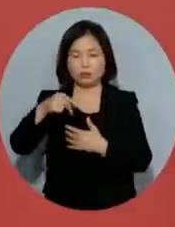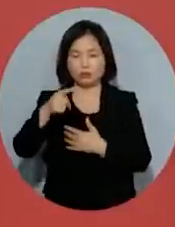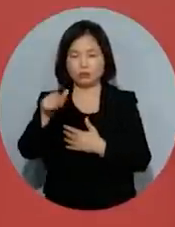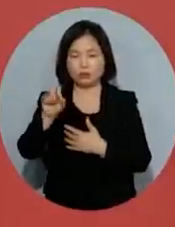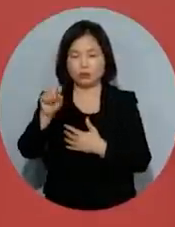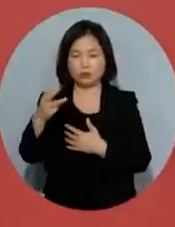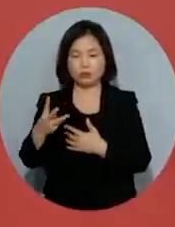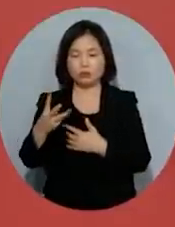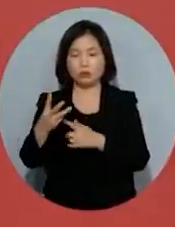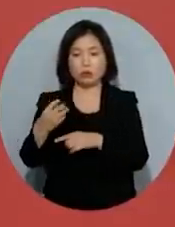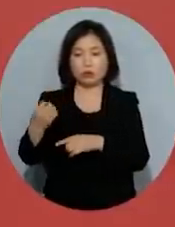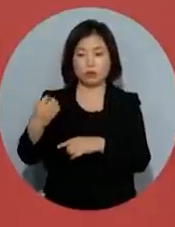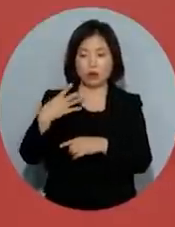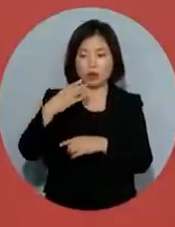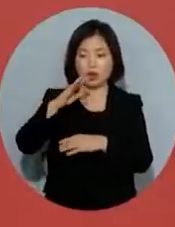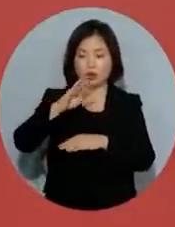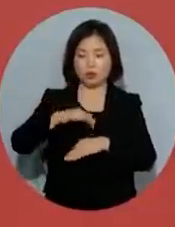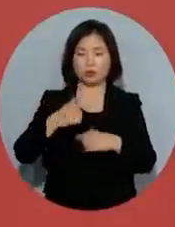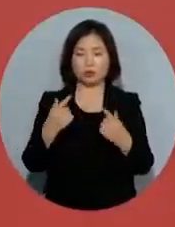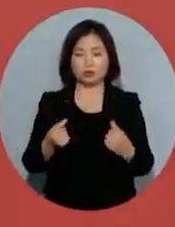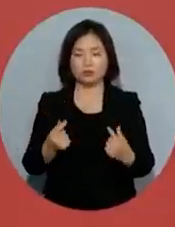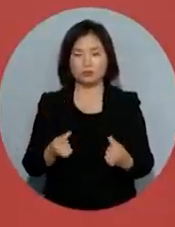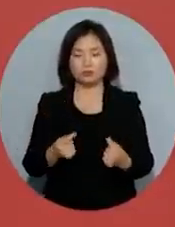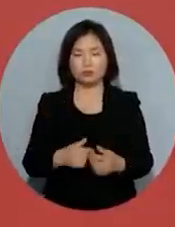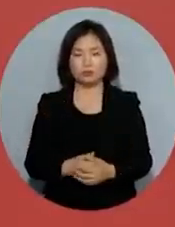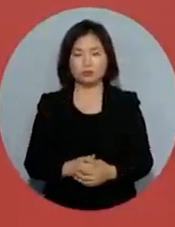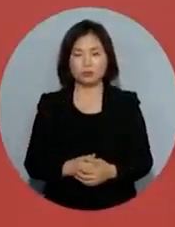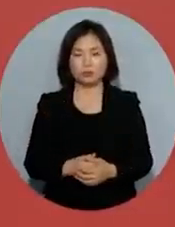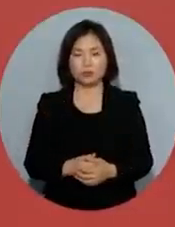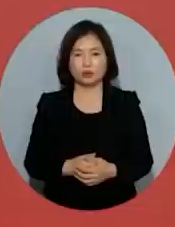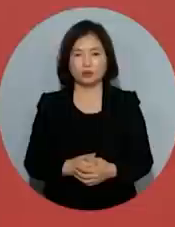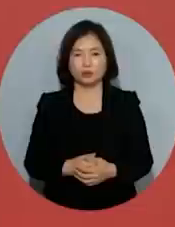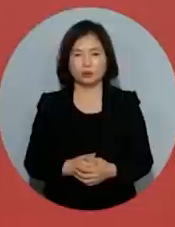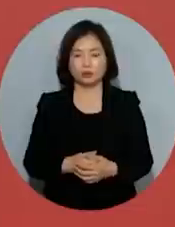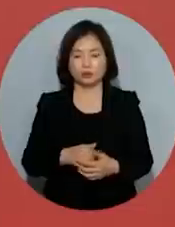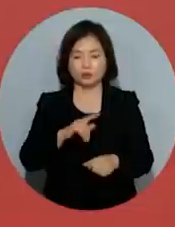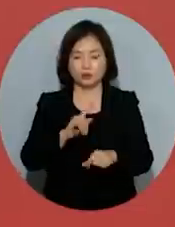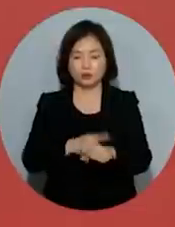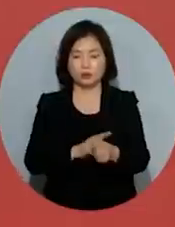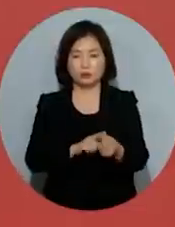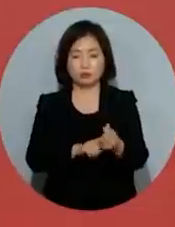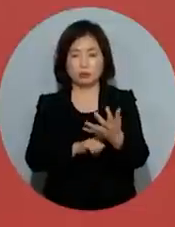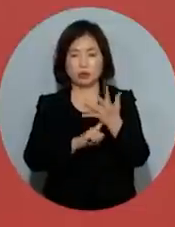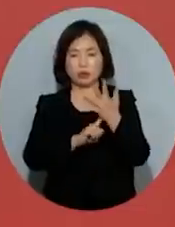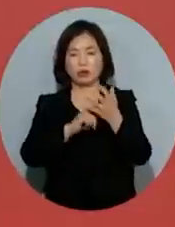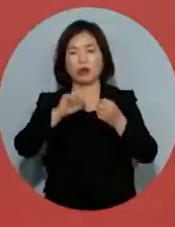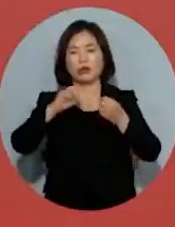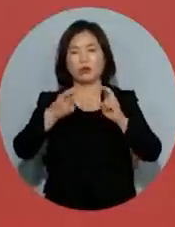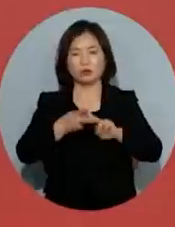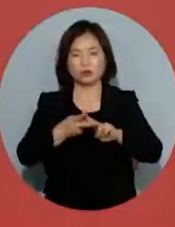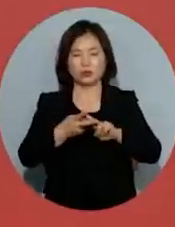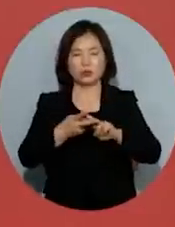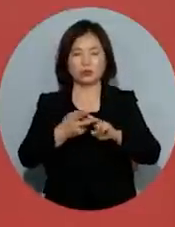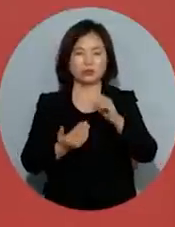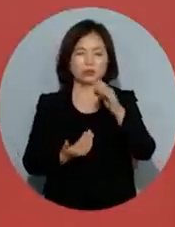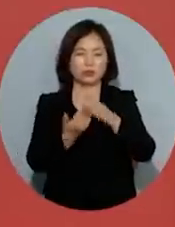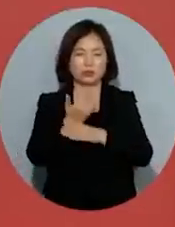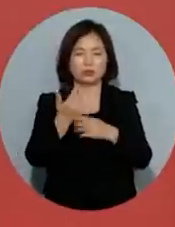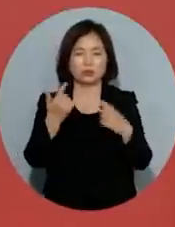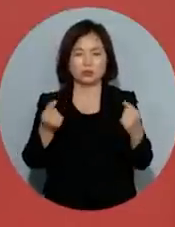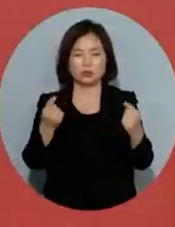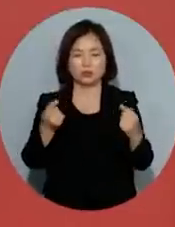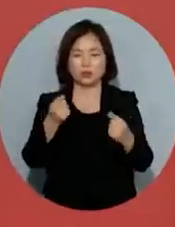후보가 말씀을 했듯이 저절로 드러난 이거는 형사사건입니다.